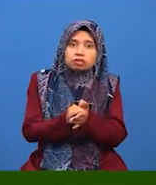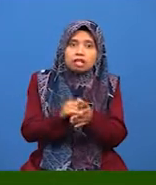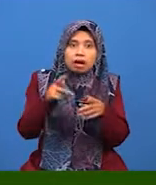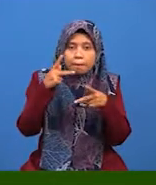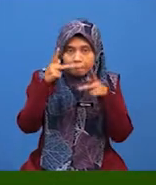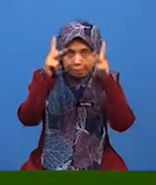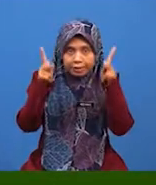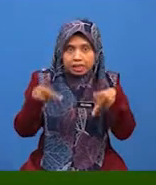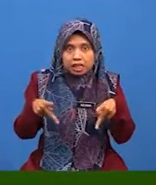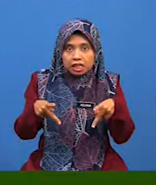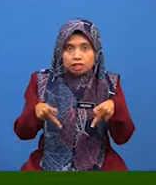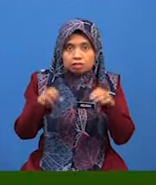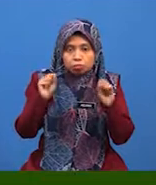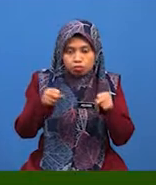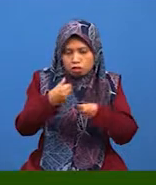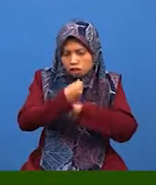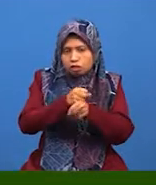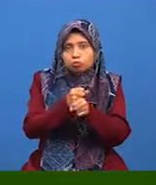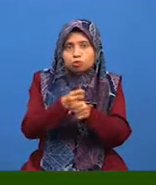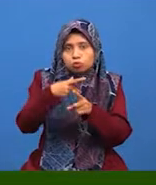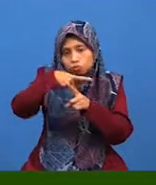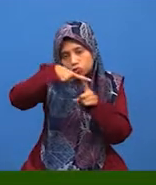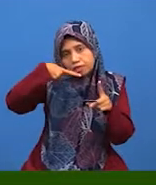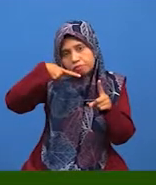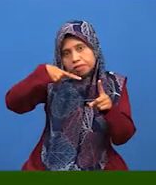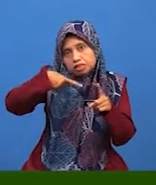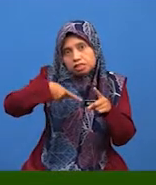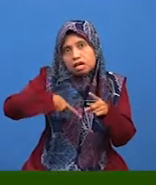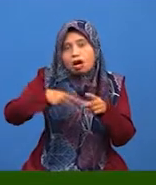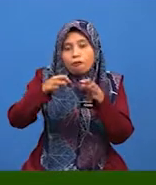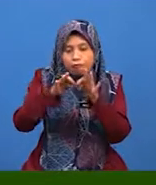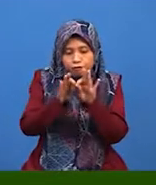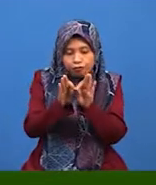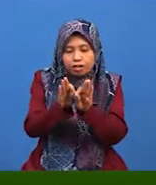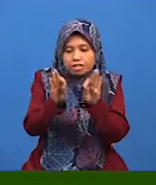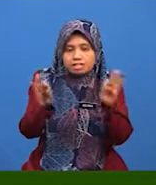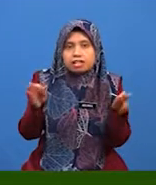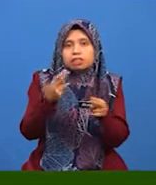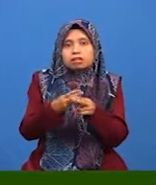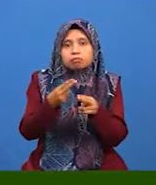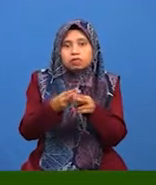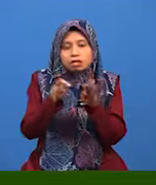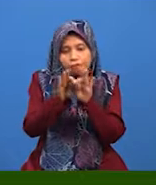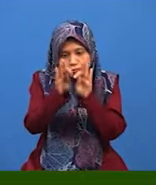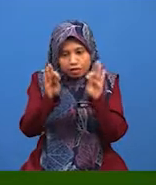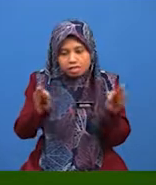predikat ayat boleh terbentuk daripada perasaan nama, frasa